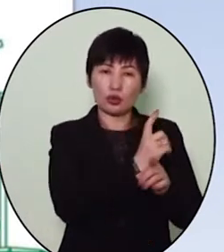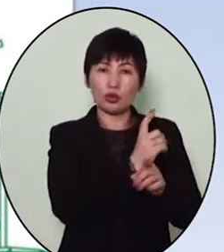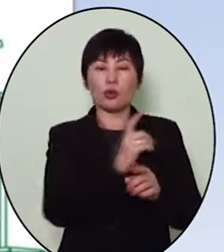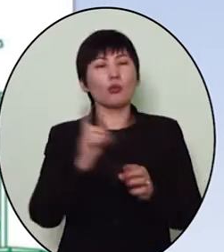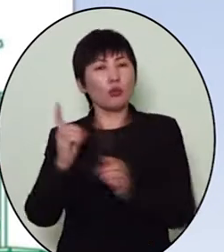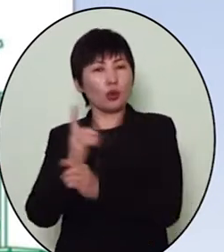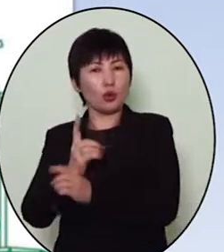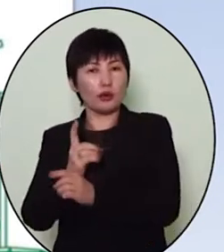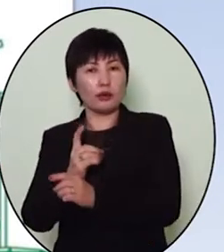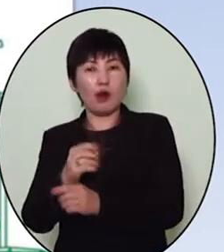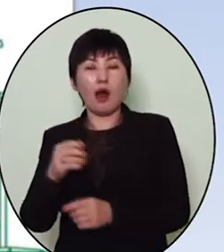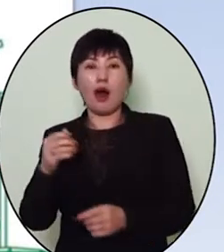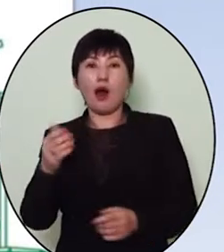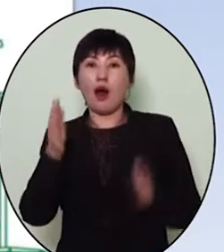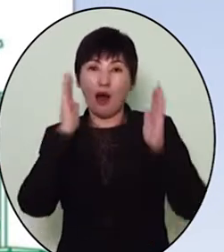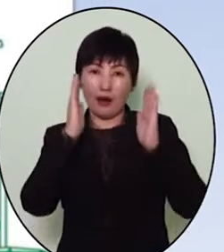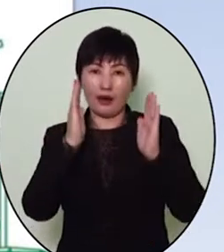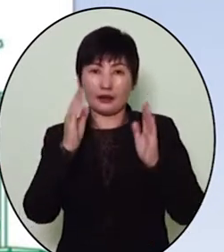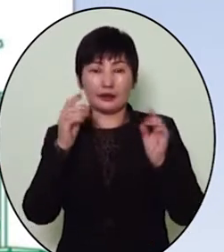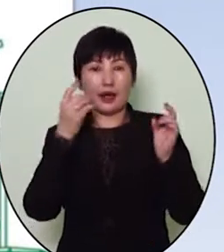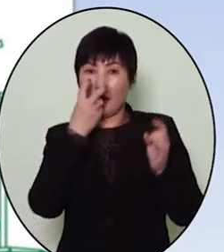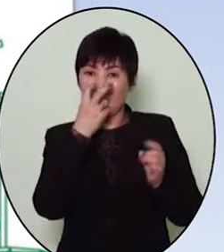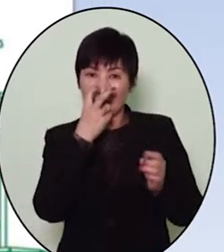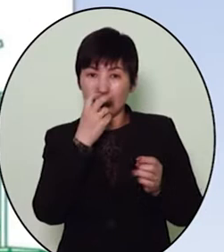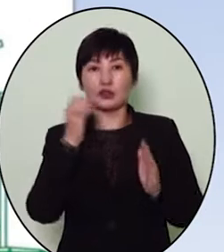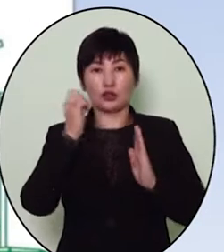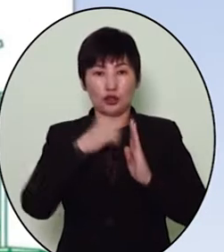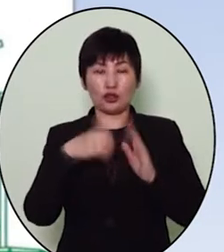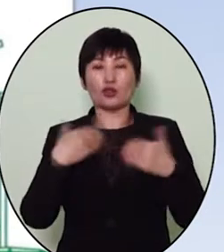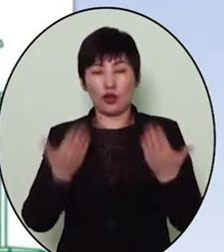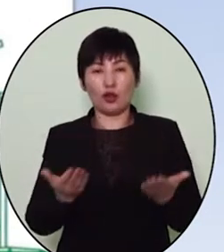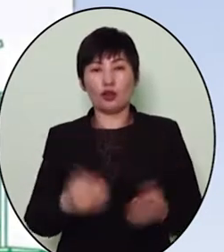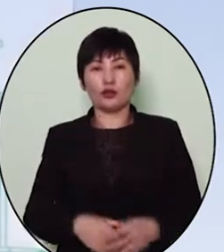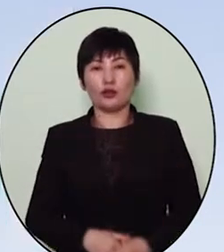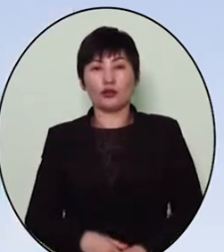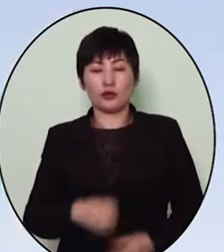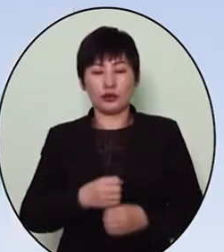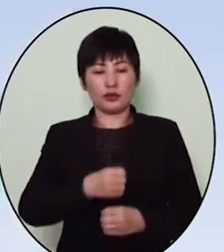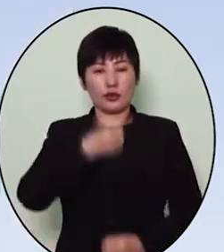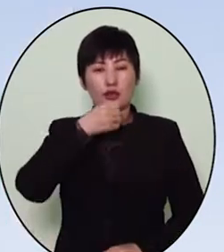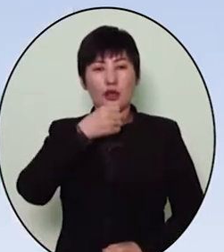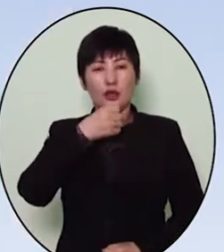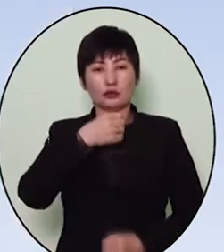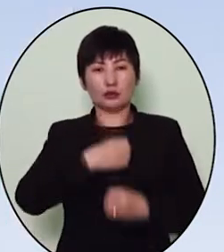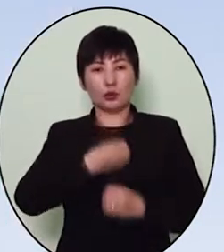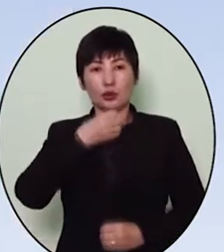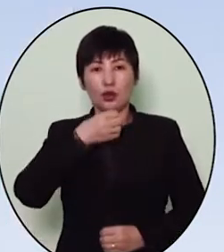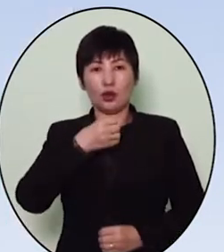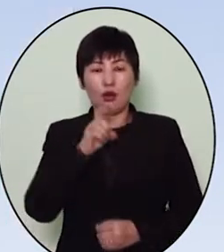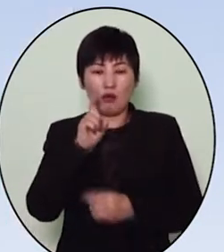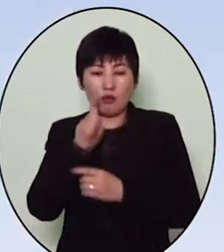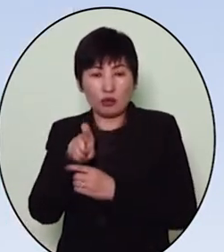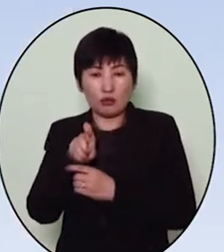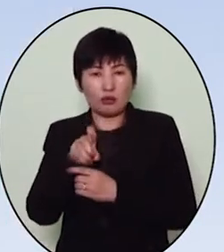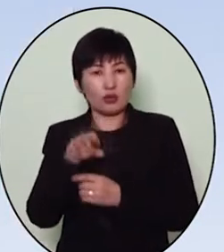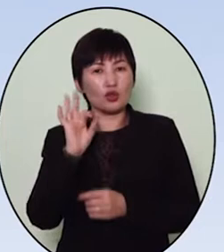уу, буруу сууж байна уу гэдгийг анхааралтай ажиглах ёстой юм байна. Тэгс сайхан нуруутай хүн